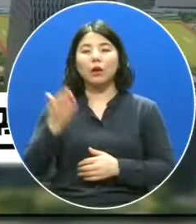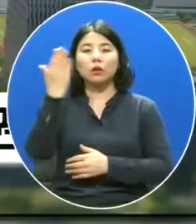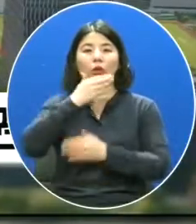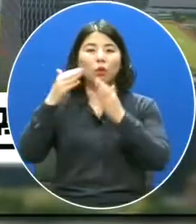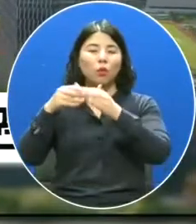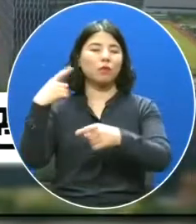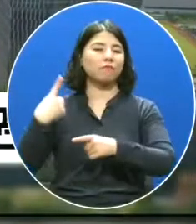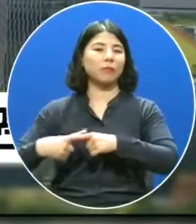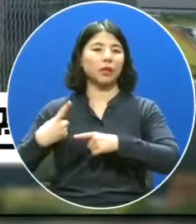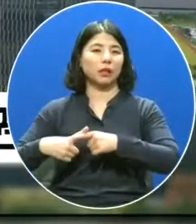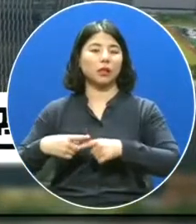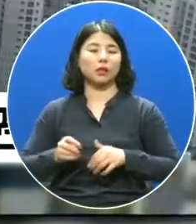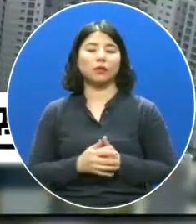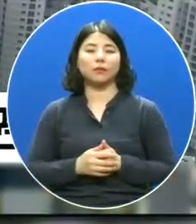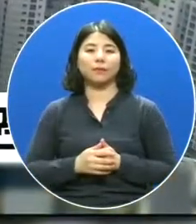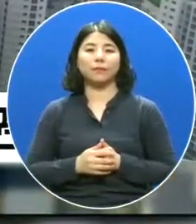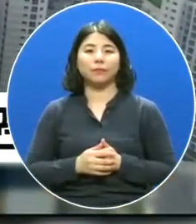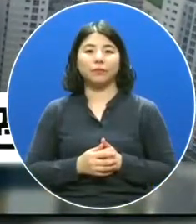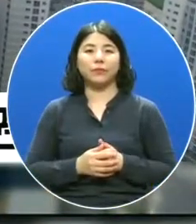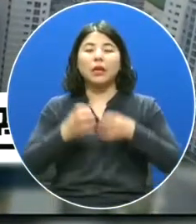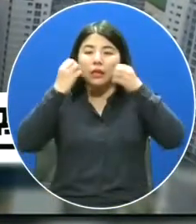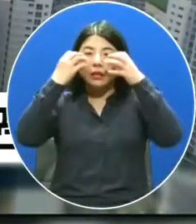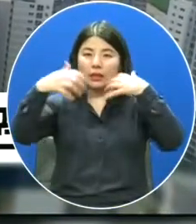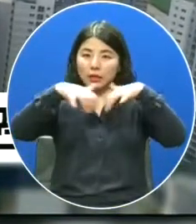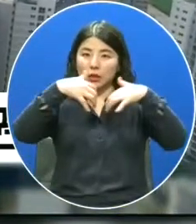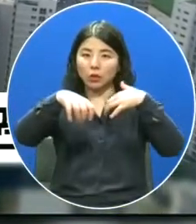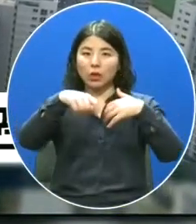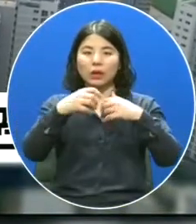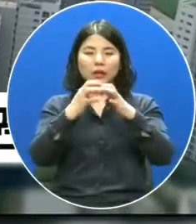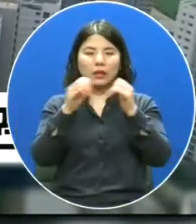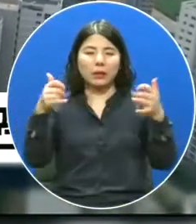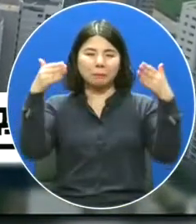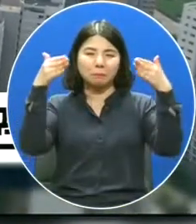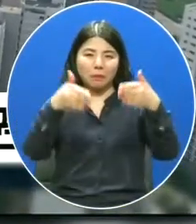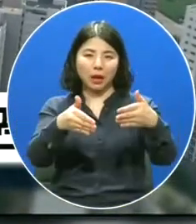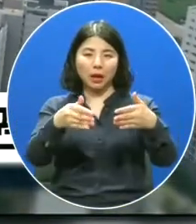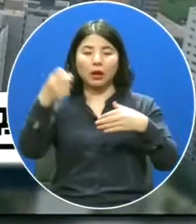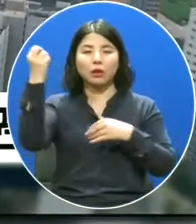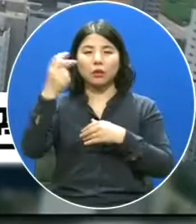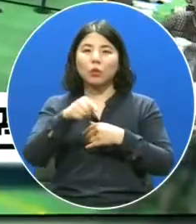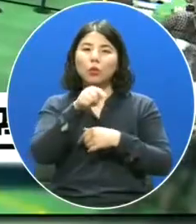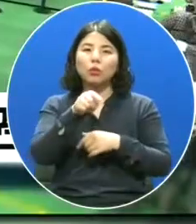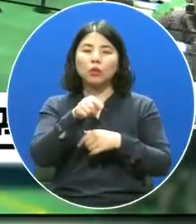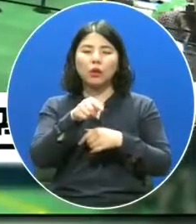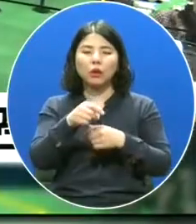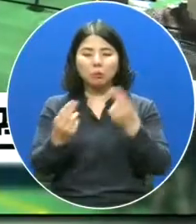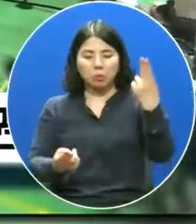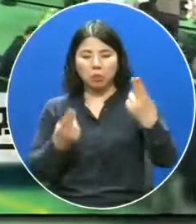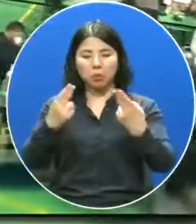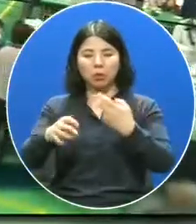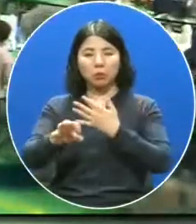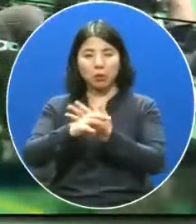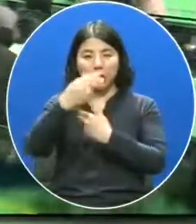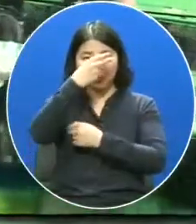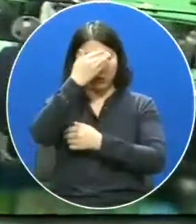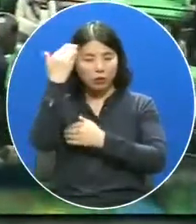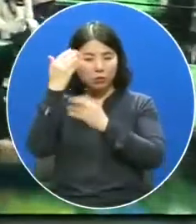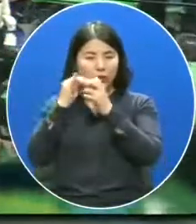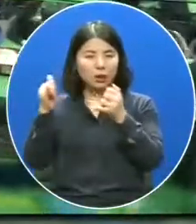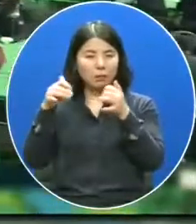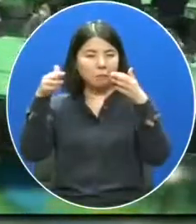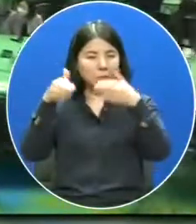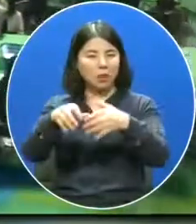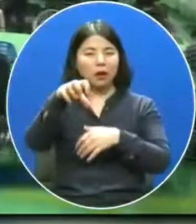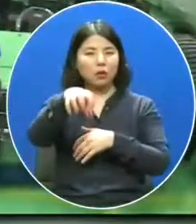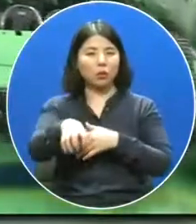청원구도 마찬가지였습니다. 신도심에 인구 밀집도가 높고 여기에 상대적으로 젊은 층의 인구 분포가